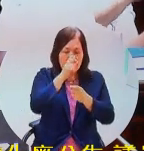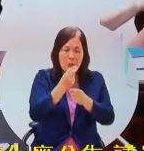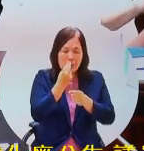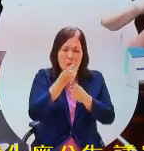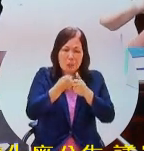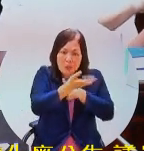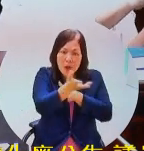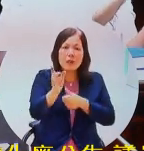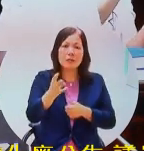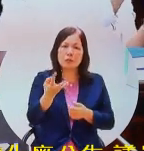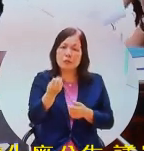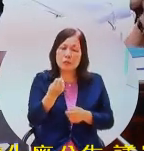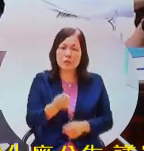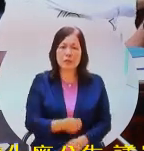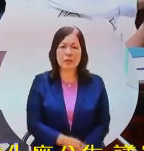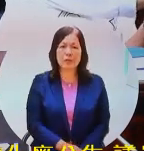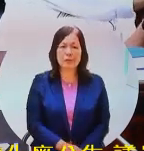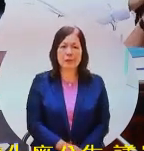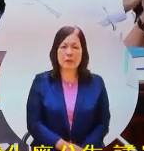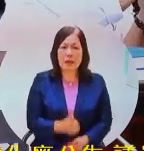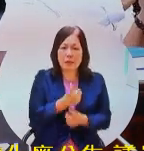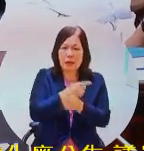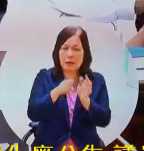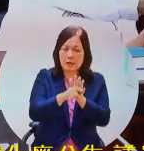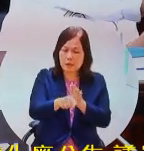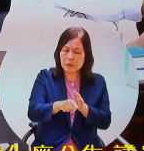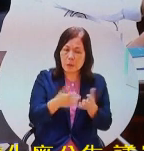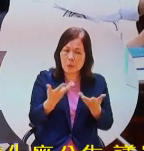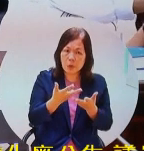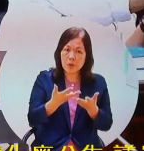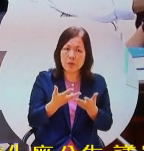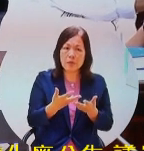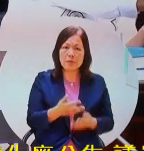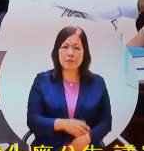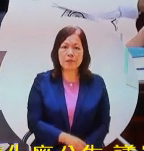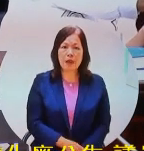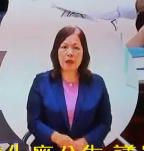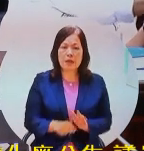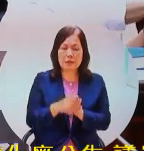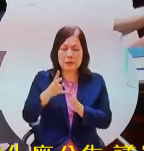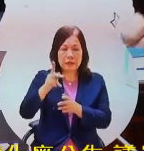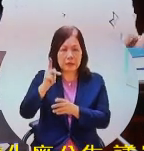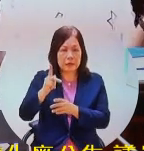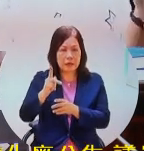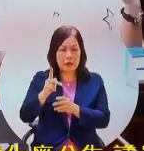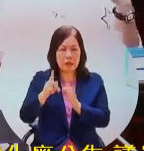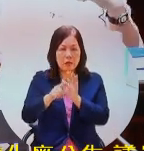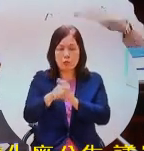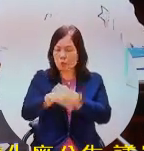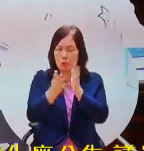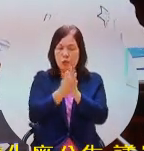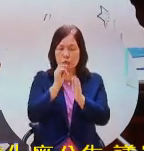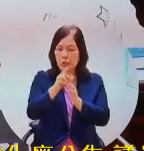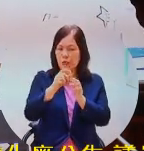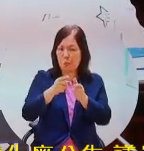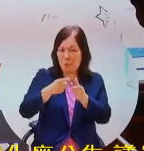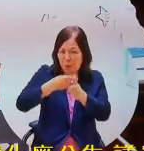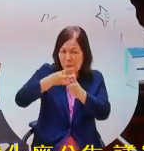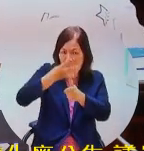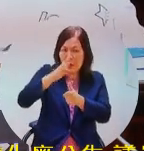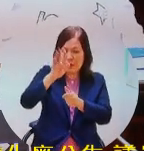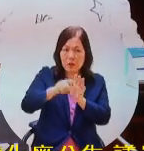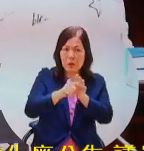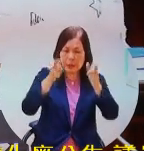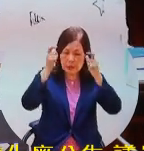那他就是戴永浩这个部分哦，其实诗歌文化都是榜上有名的，总共占了刚好